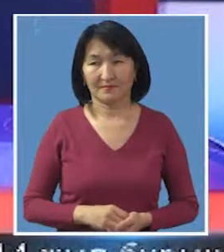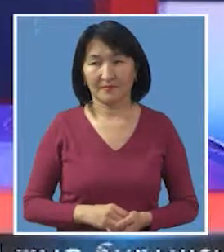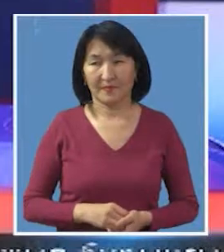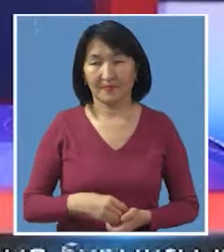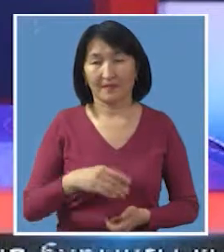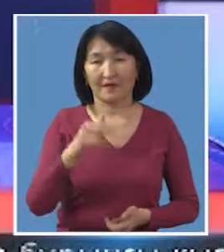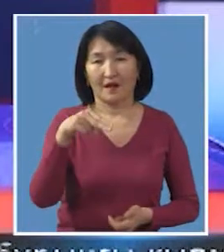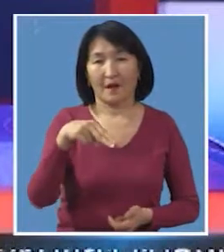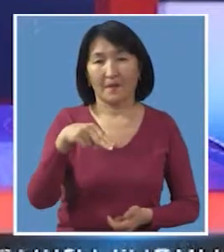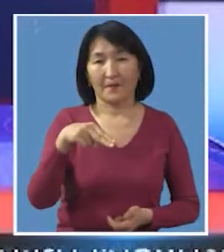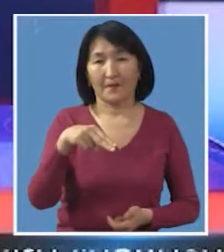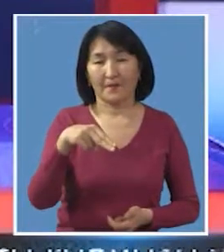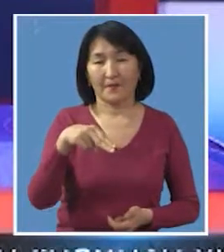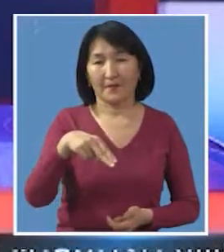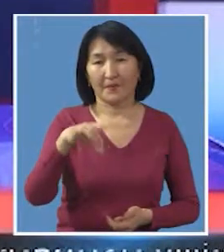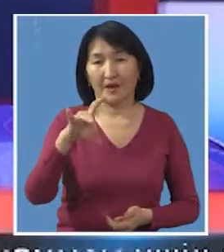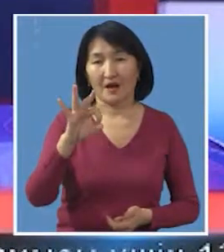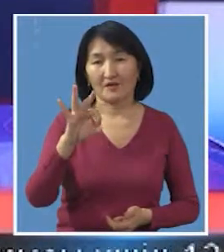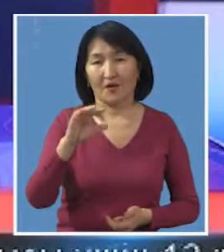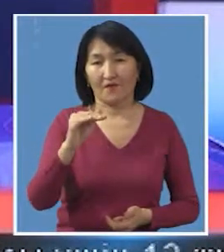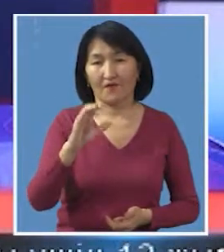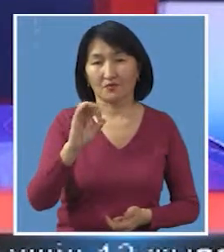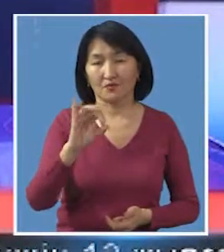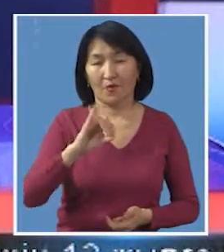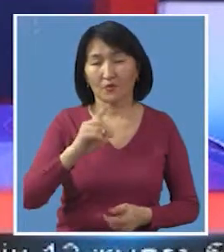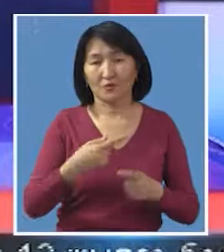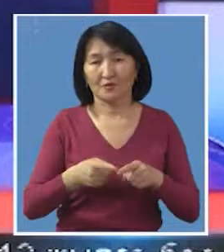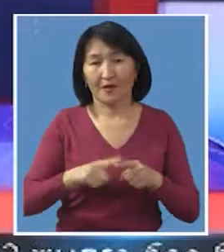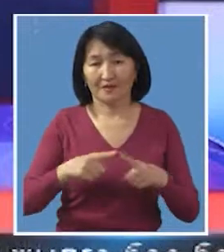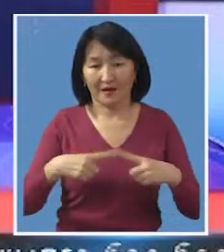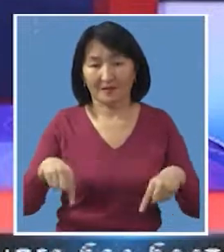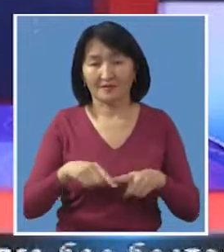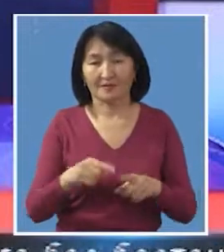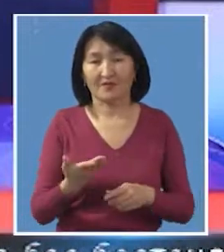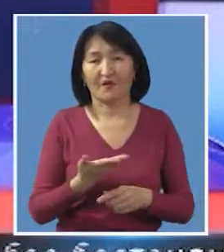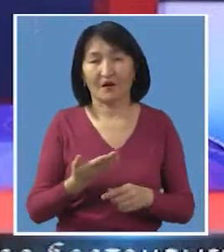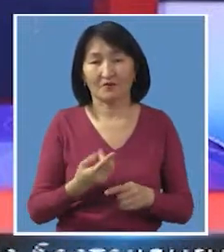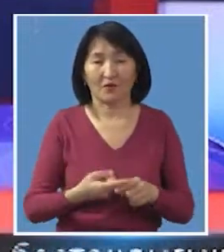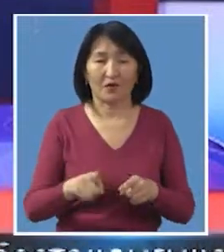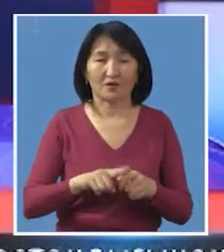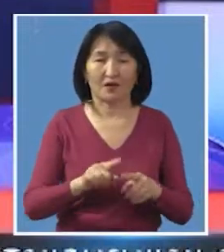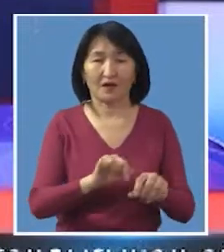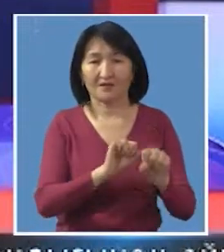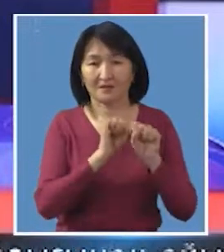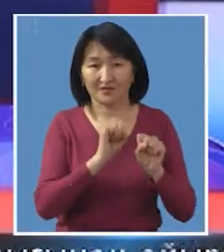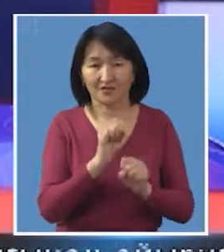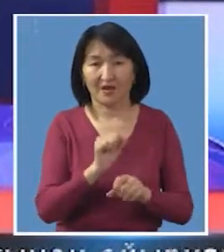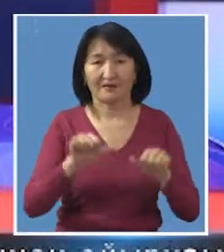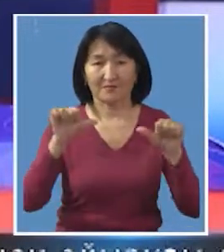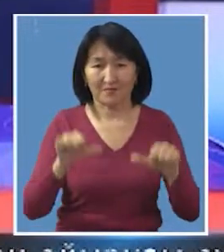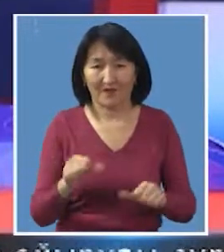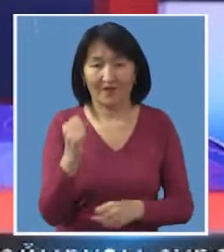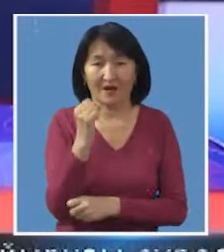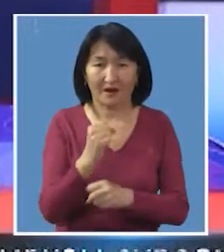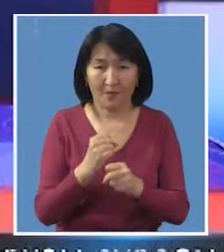кәсіподақ қызметкерлердің құқықтары мен заңды мүдделерін қорғайтын қоғамдық бірлестік. Ал осыған қарамастан көптеген ұйымдардың қызметкерлері